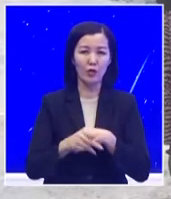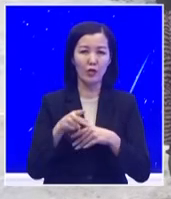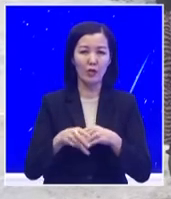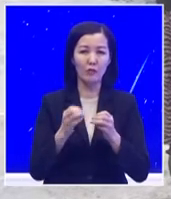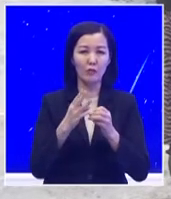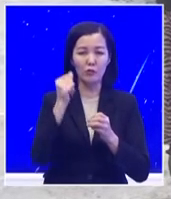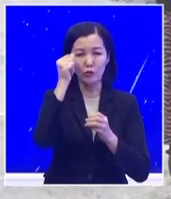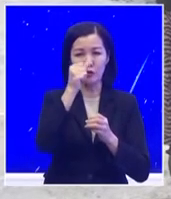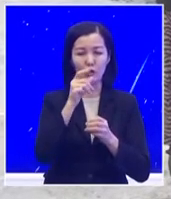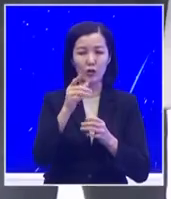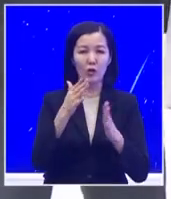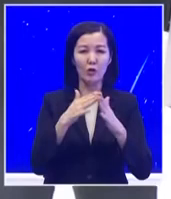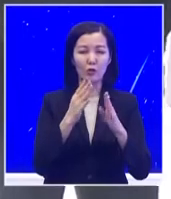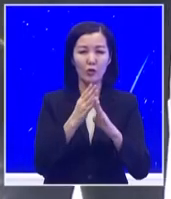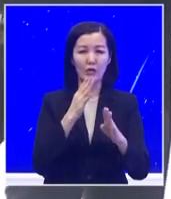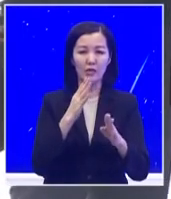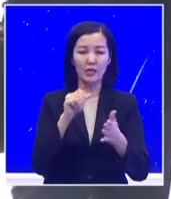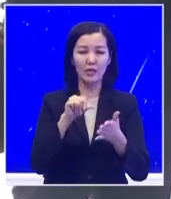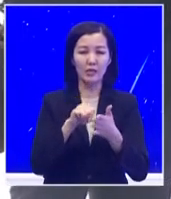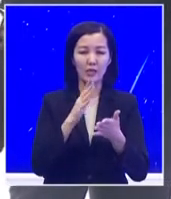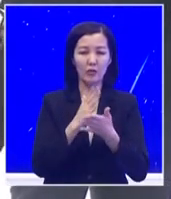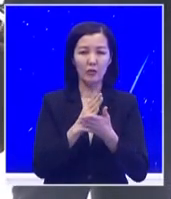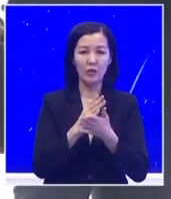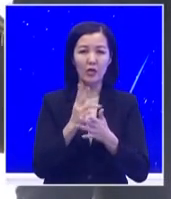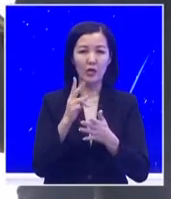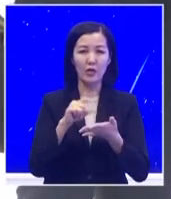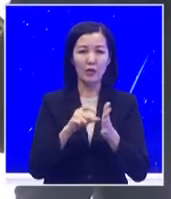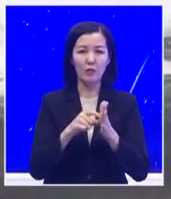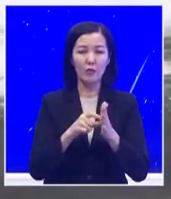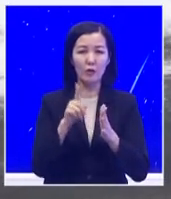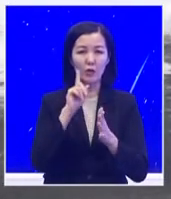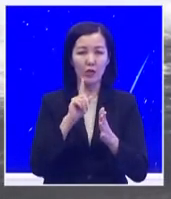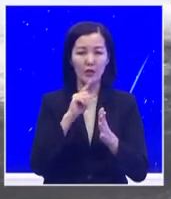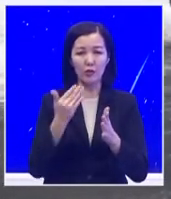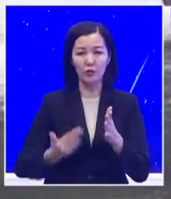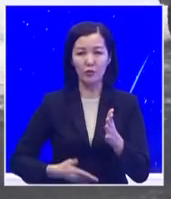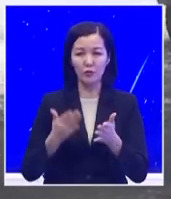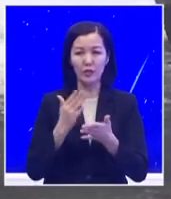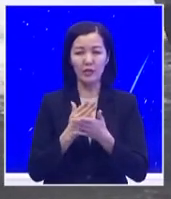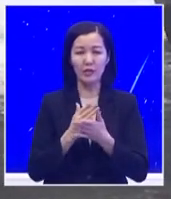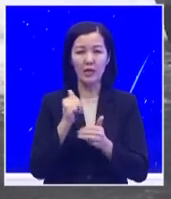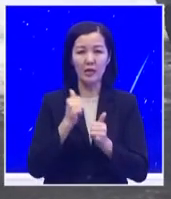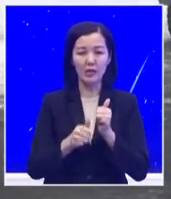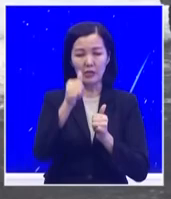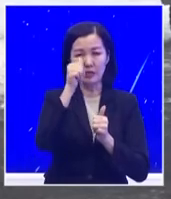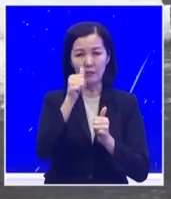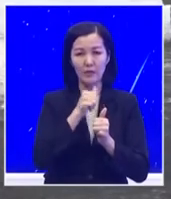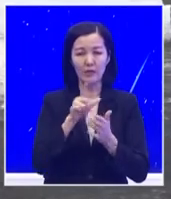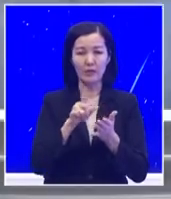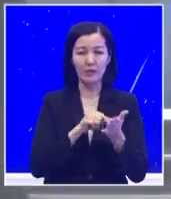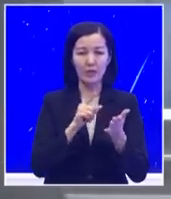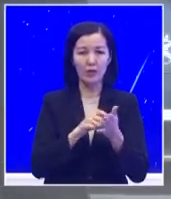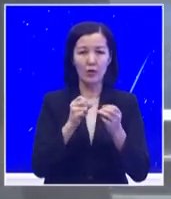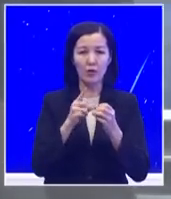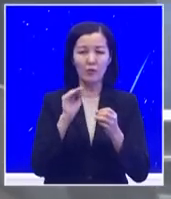2013 жылдан бері пәтер кезегінде тұр. Қазіргі күні екі бөлмелі барақ үйді жалғалып тұрып жатыр. Ай сайын алатын зейнетақымен